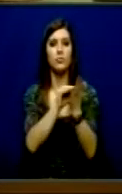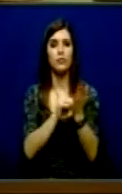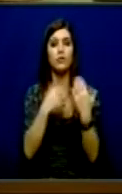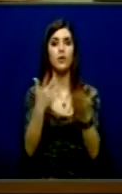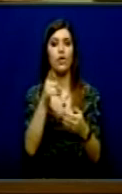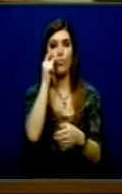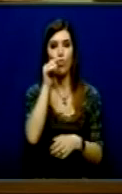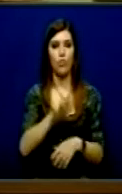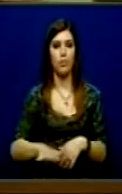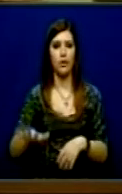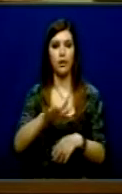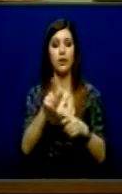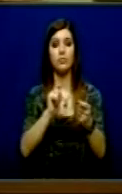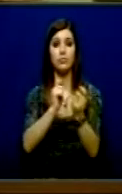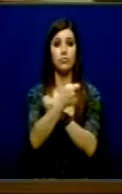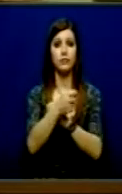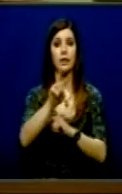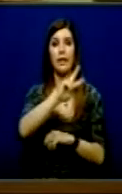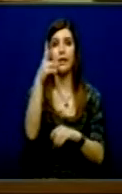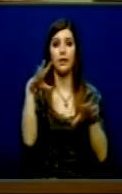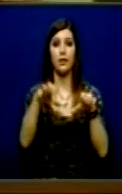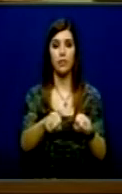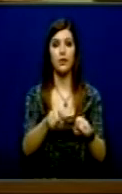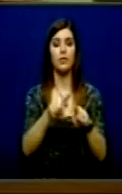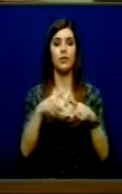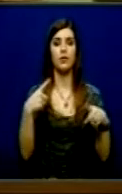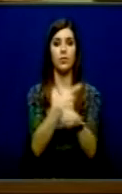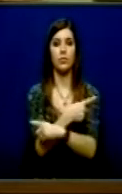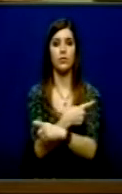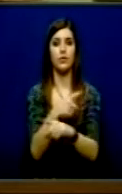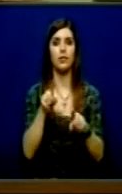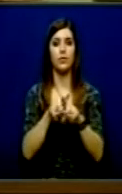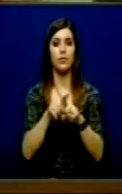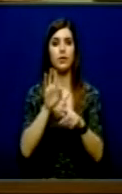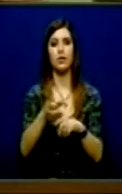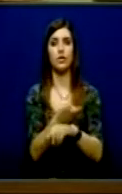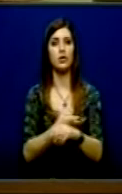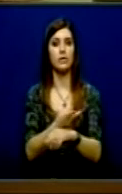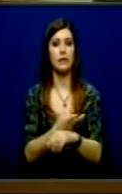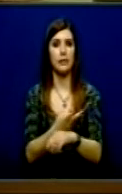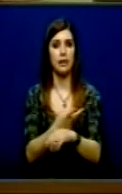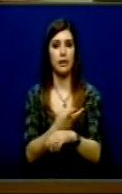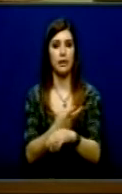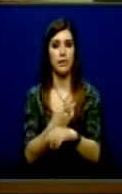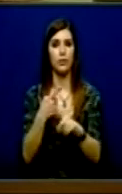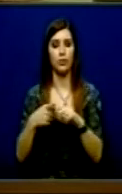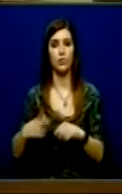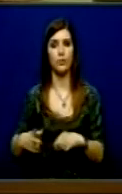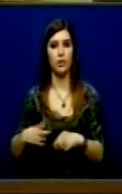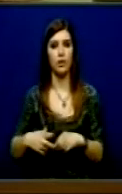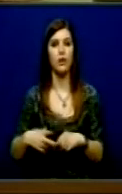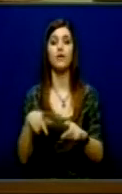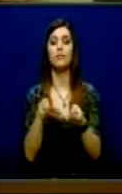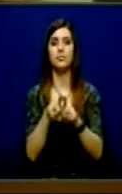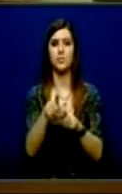populli, tjetërsimi i saj në kundërshtim me vullnetin e popullit është krim ndaj këtij vendi dhe popullit të tij. Andaj njohja